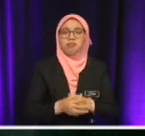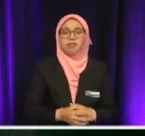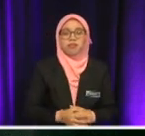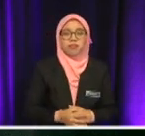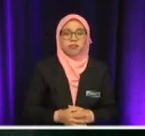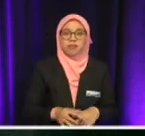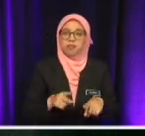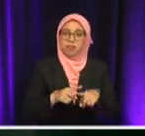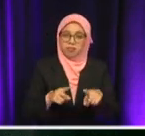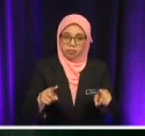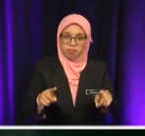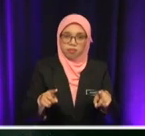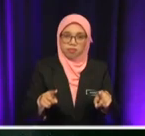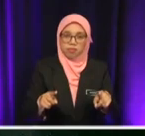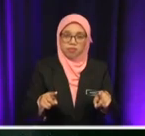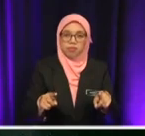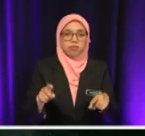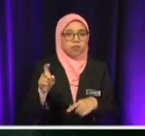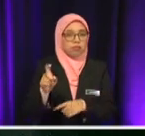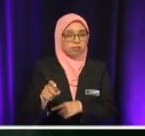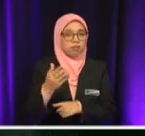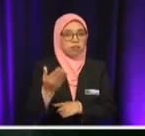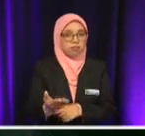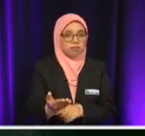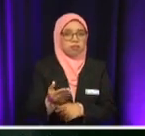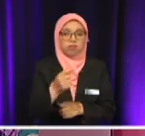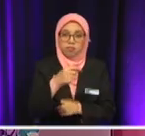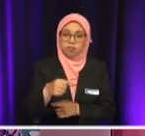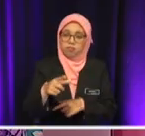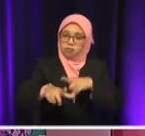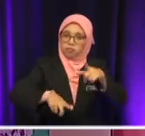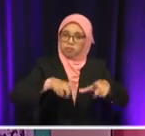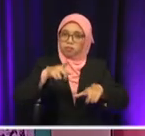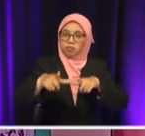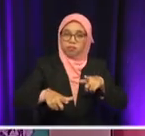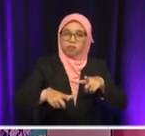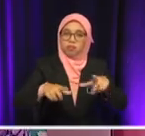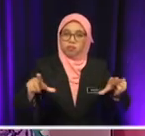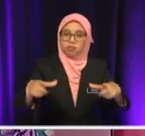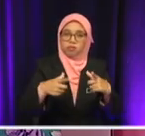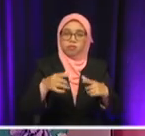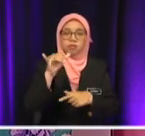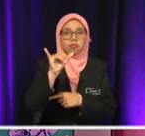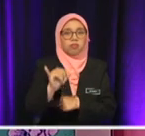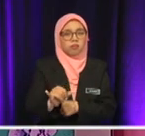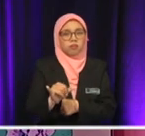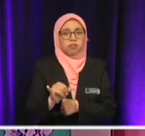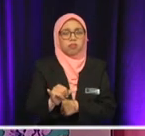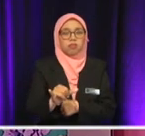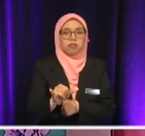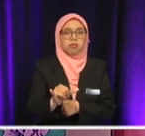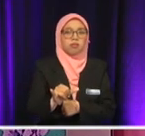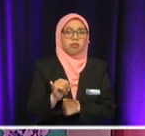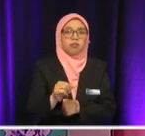pentaksiran, tapi kan? Memang kamu kena menulis langkah pelaksanaan yang detail seperti ini, yang teliti seperti ini. Okey, macam cikgu